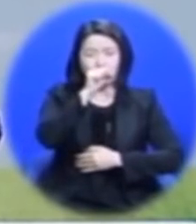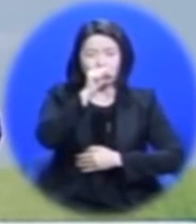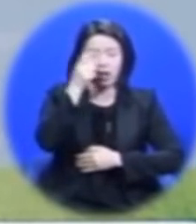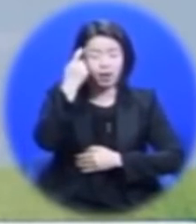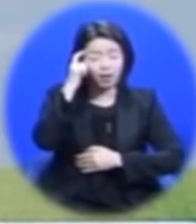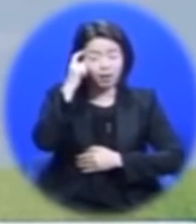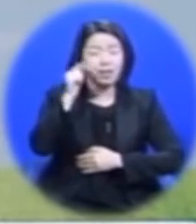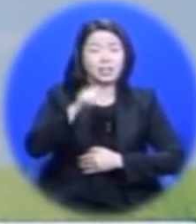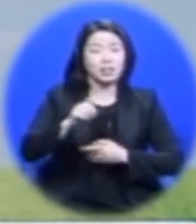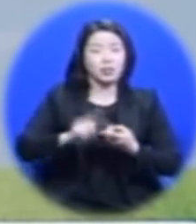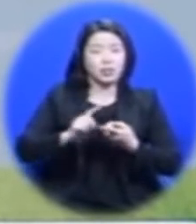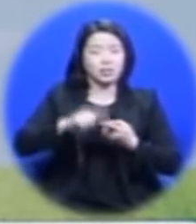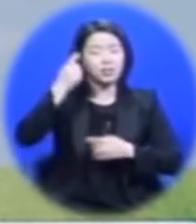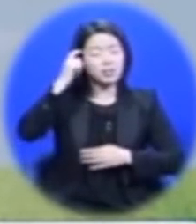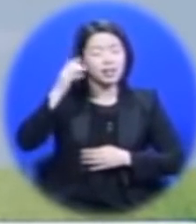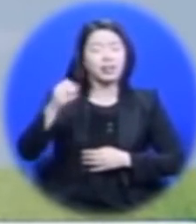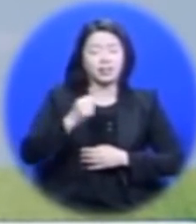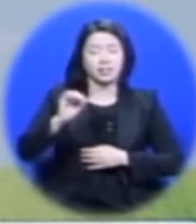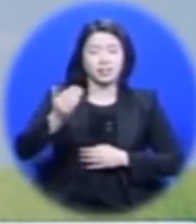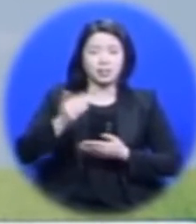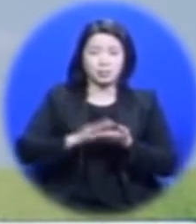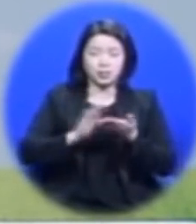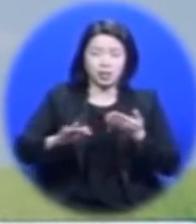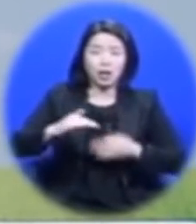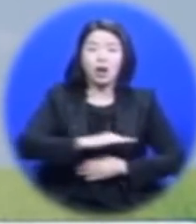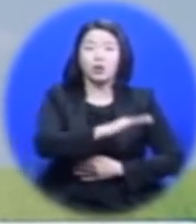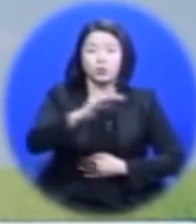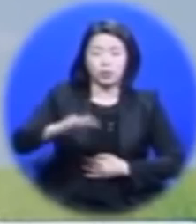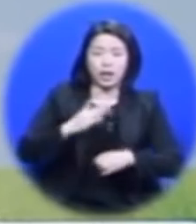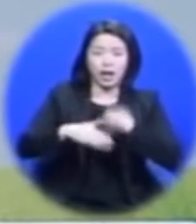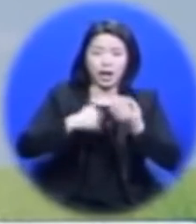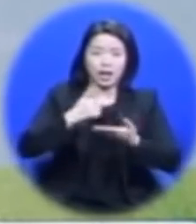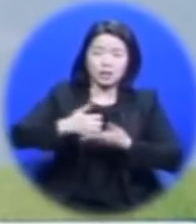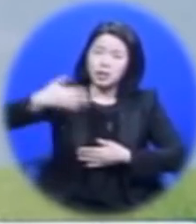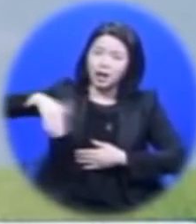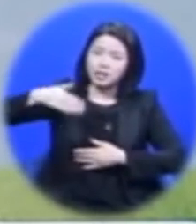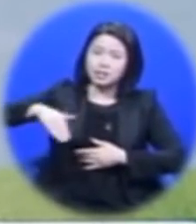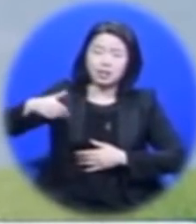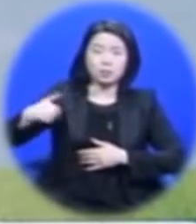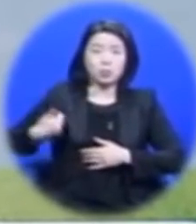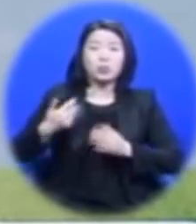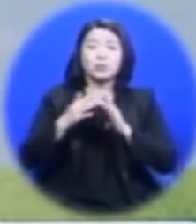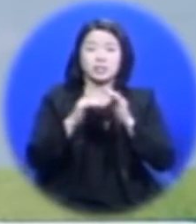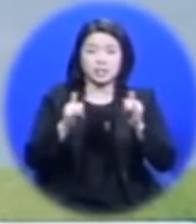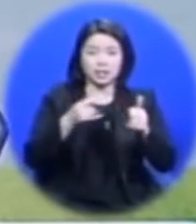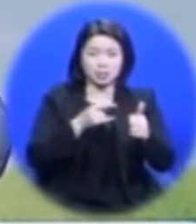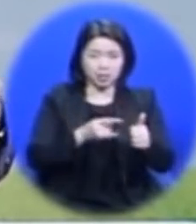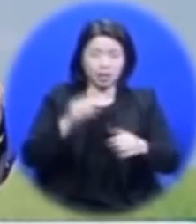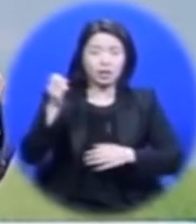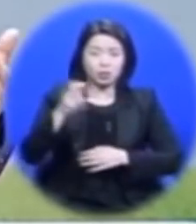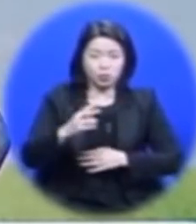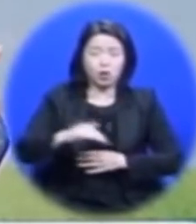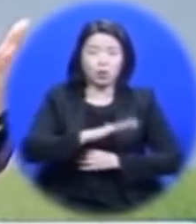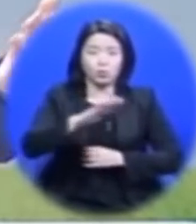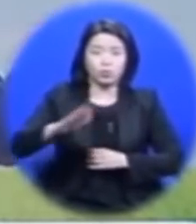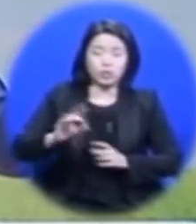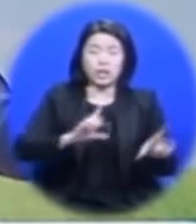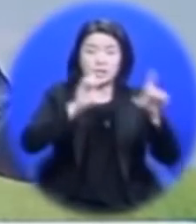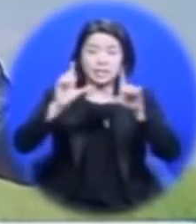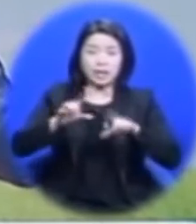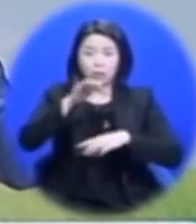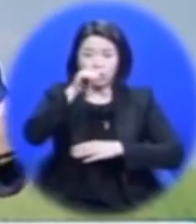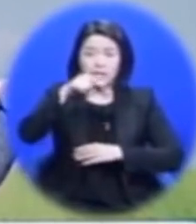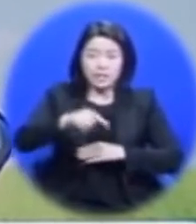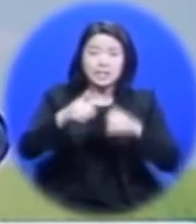그것을 그려보게 됐어요. 우리가 하나님을 아직도 모르는 사람들에게 또는 우리가 살고 있는 이